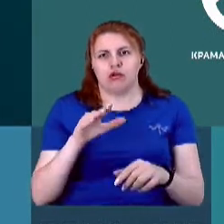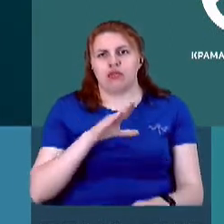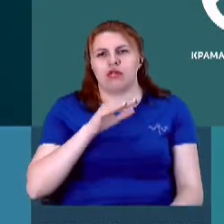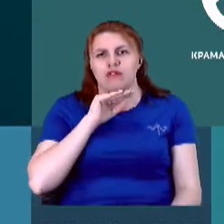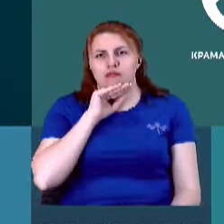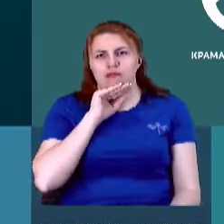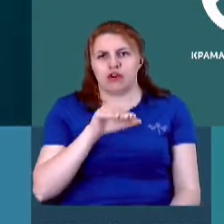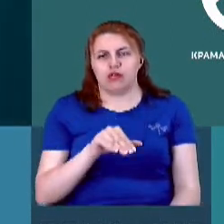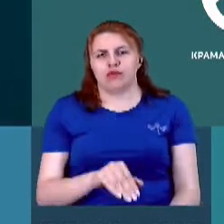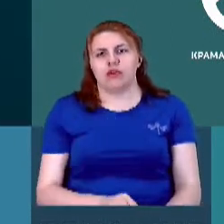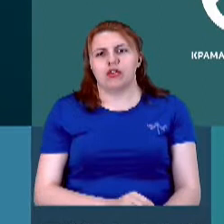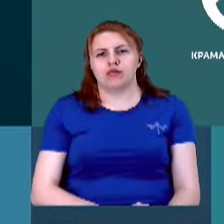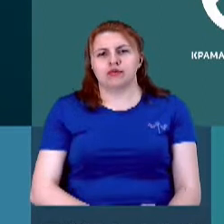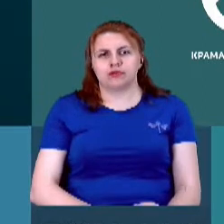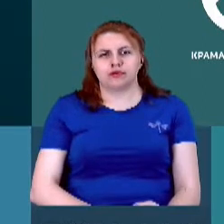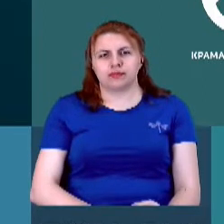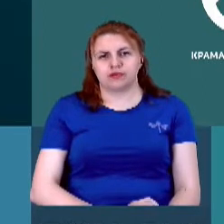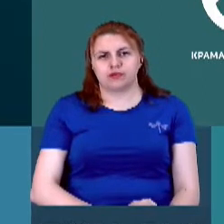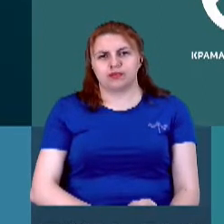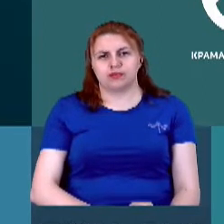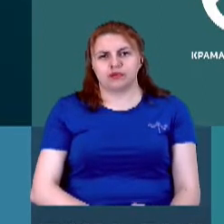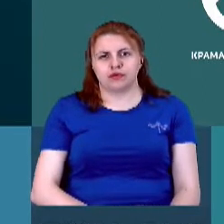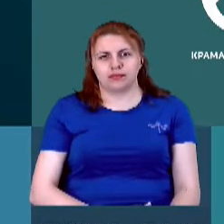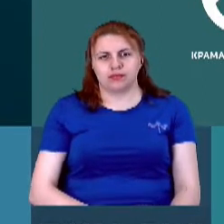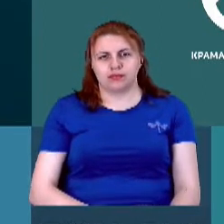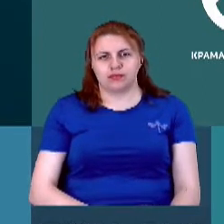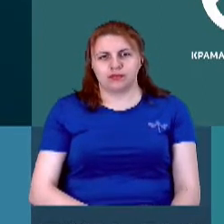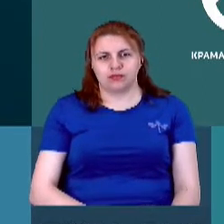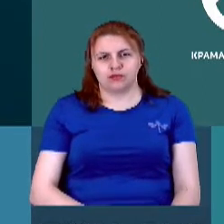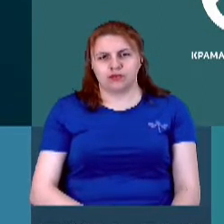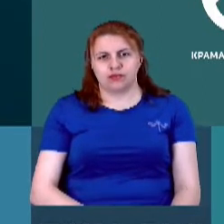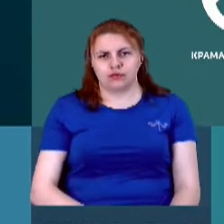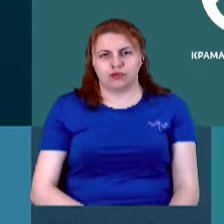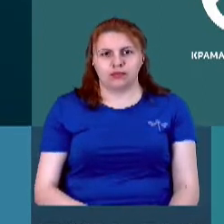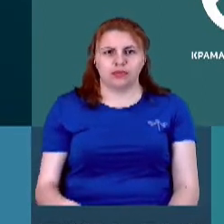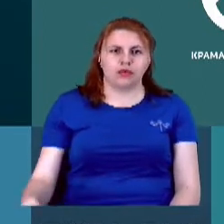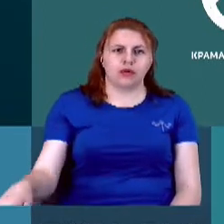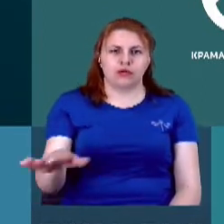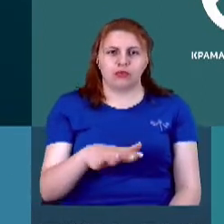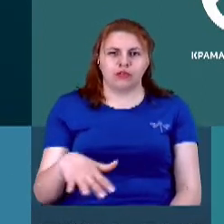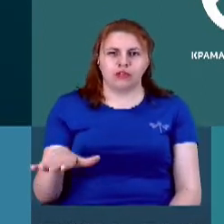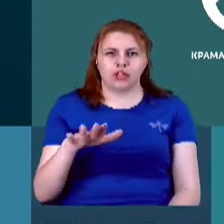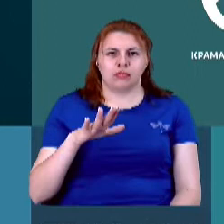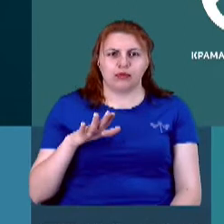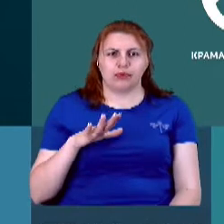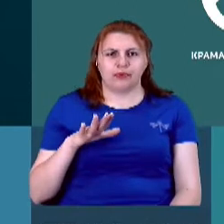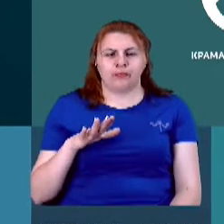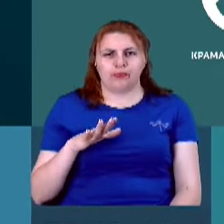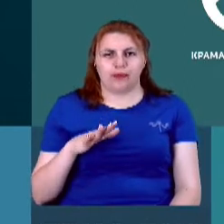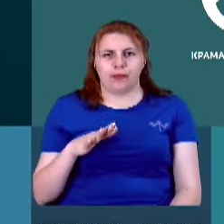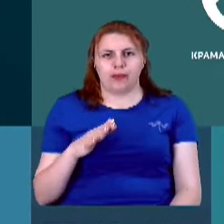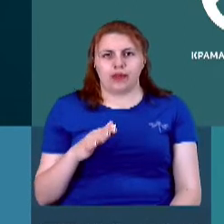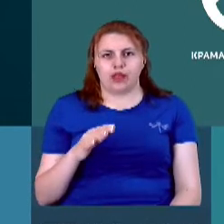скажімо, тобто подвір'я було заміновано. Була замінована хвіртка. Тобто хвіртка – це